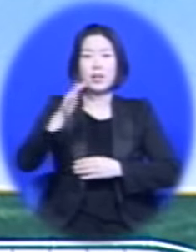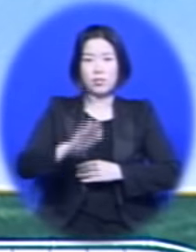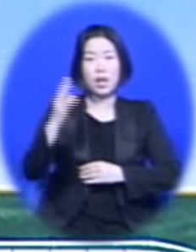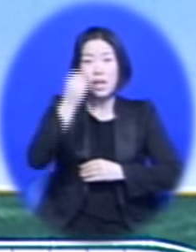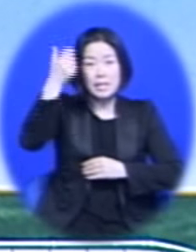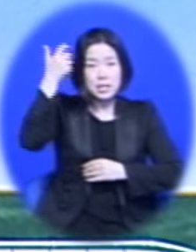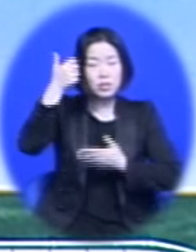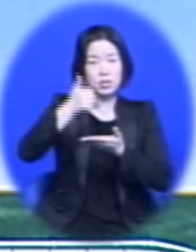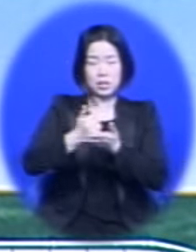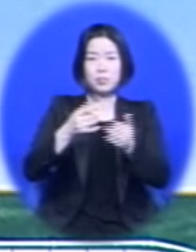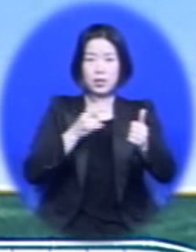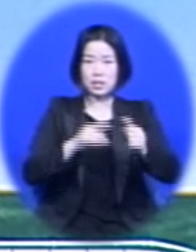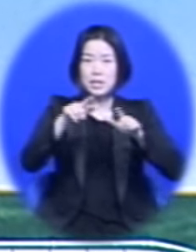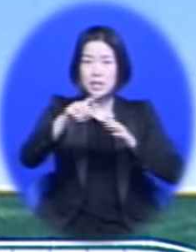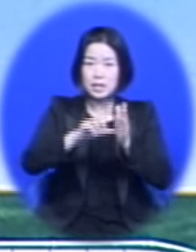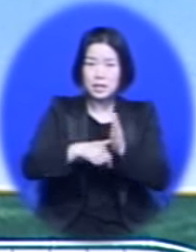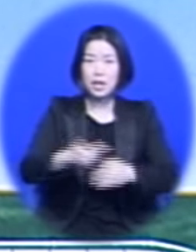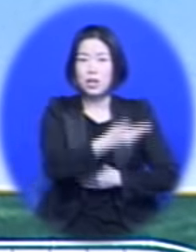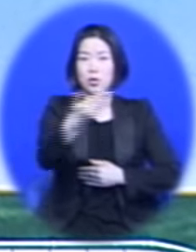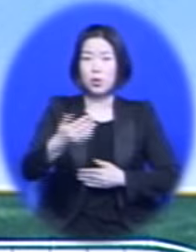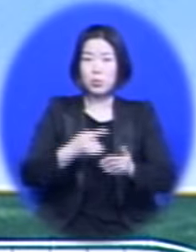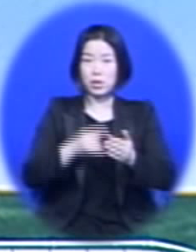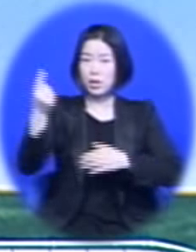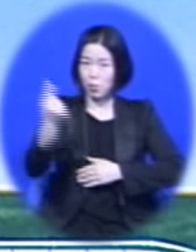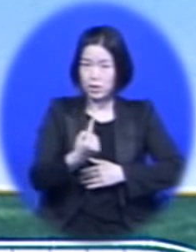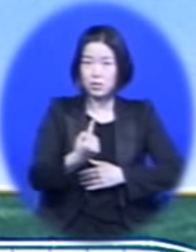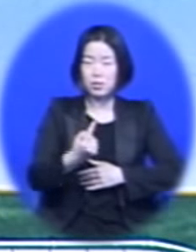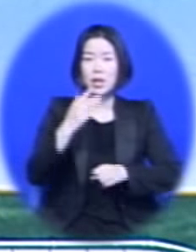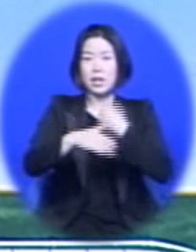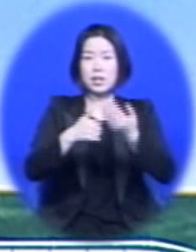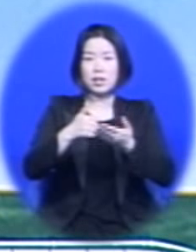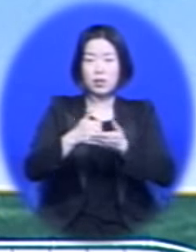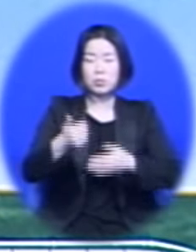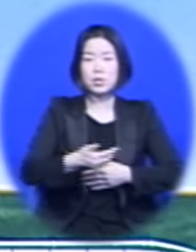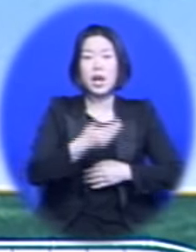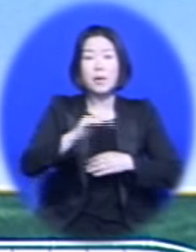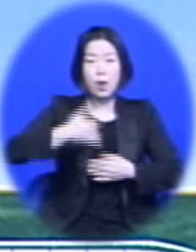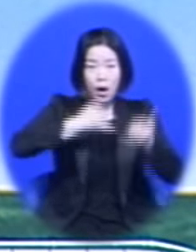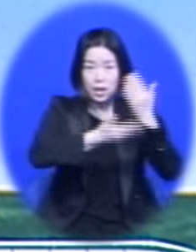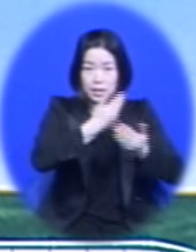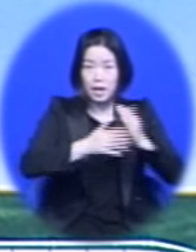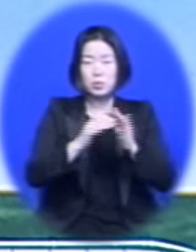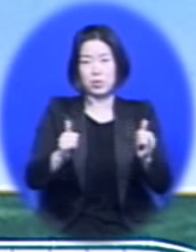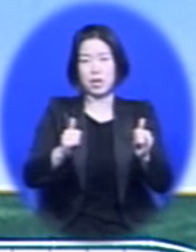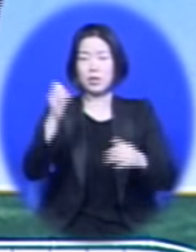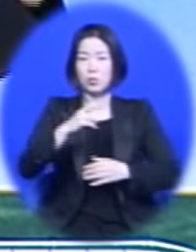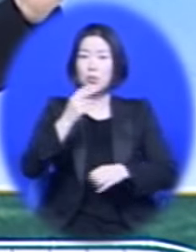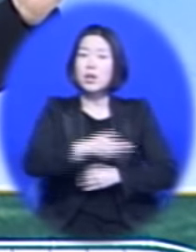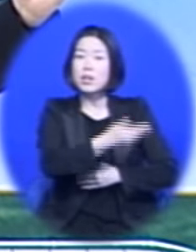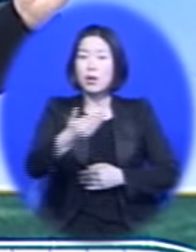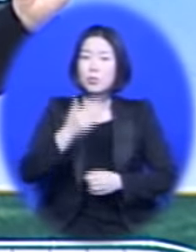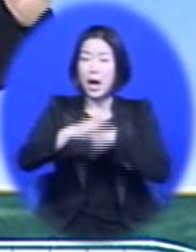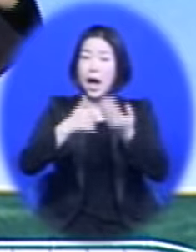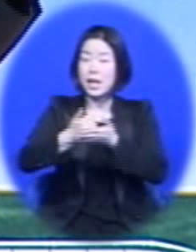성령께서 이 시간에 여러분에 오셔서 여러분이 하나님의 상속자고 여러분의 하나님의